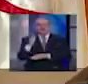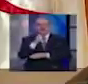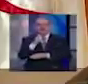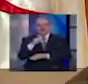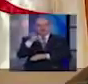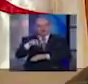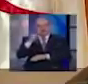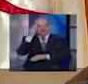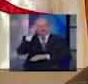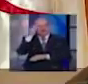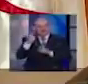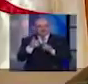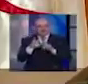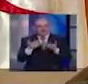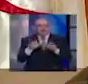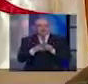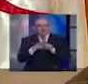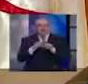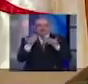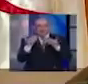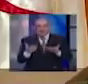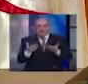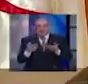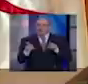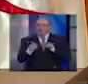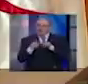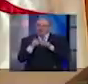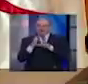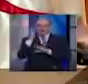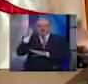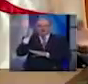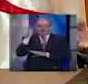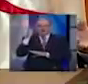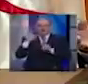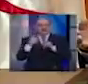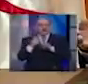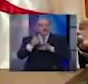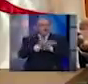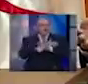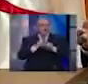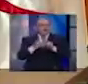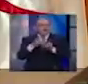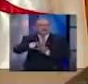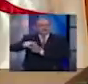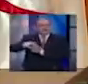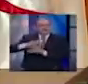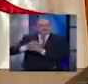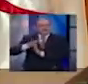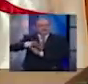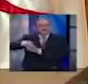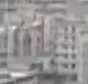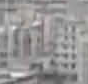les réserves de change. Ah oui, coule, nous avons 42, la 43 réserves, milliards de dollars de réserves de change. Vous voulez, hna, ici?